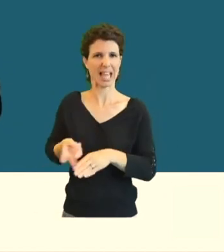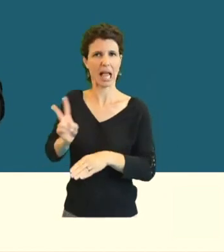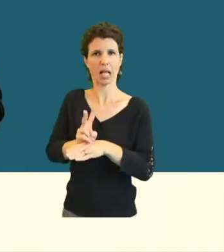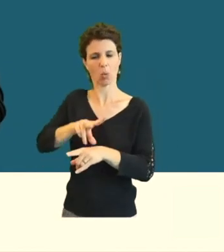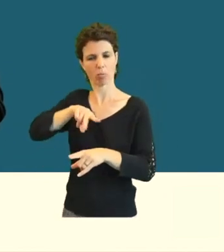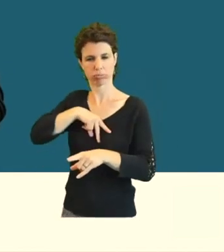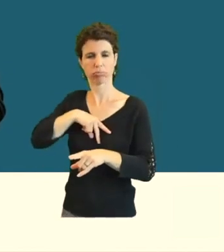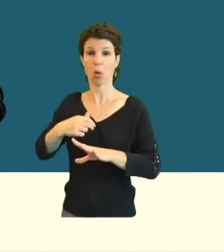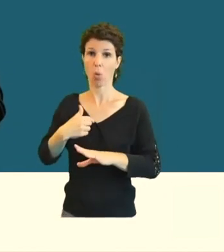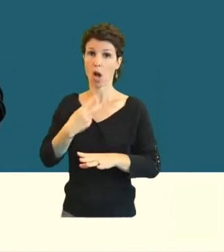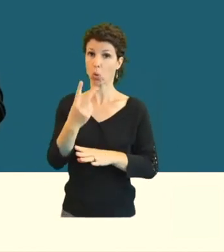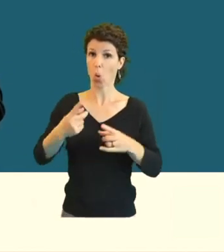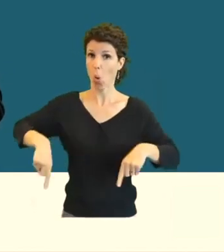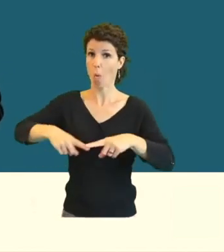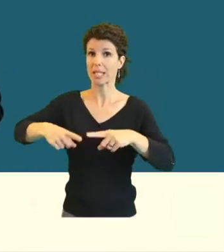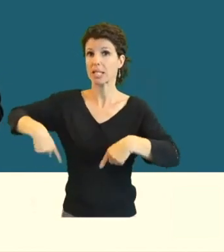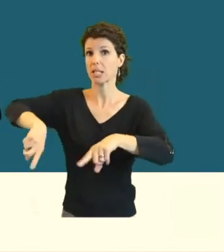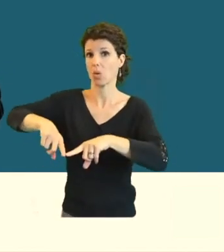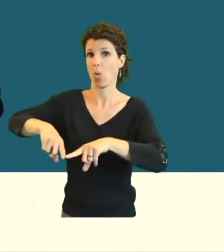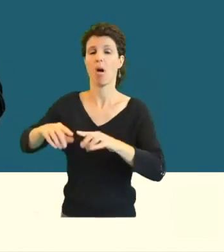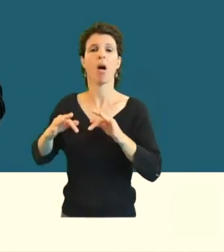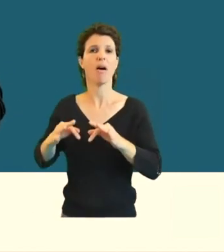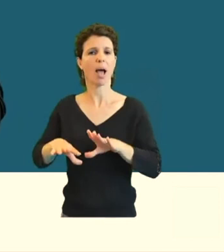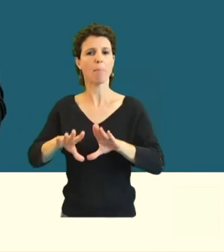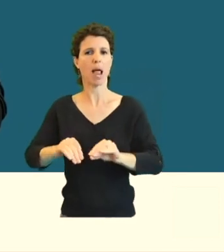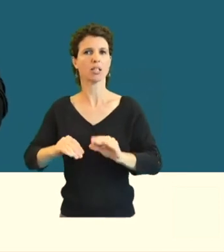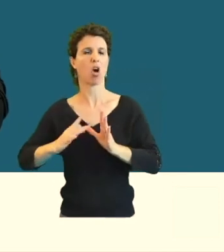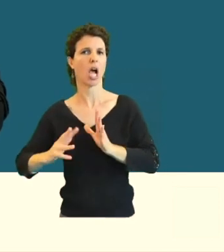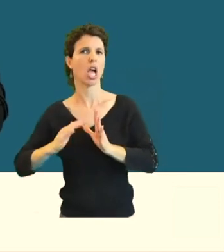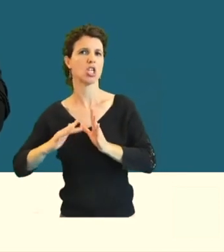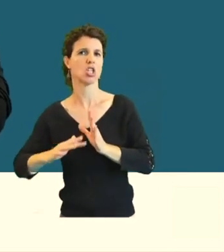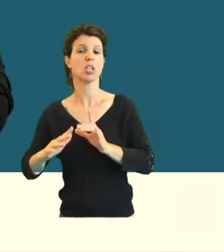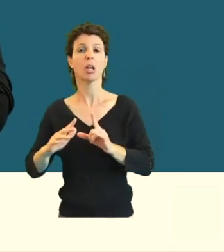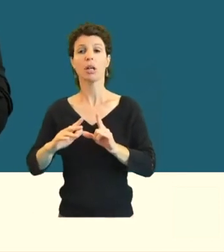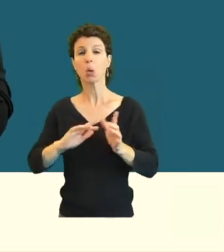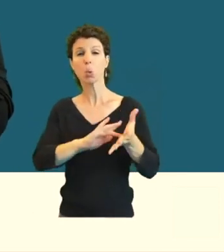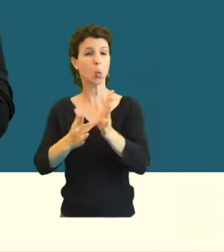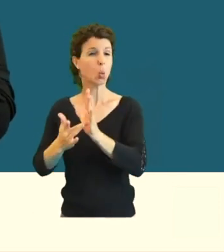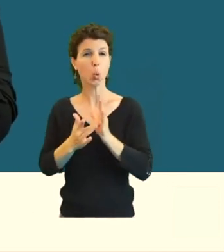la commission pour refaire les critères d'attribution de places en crèche. Tous les élus